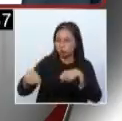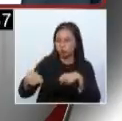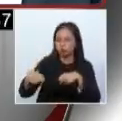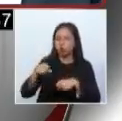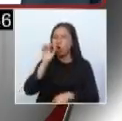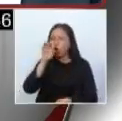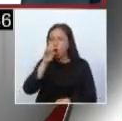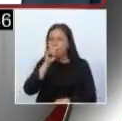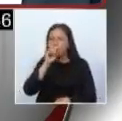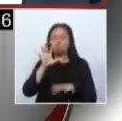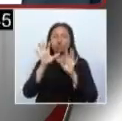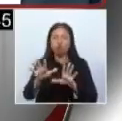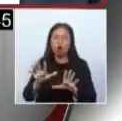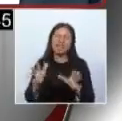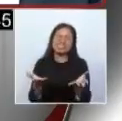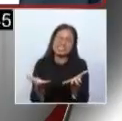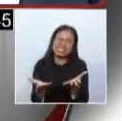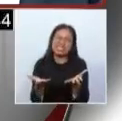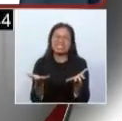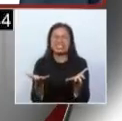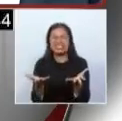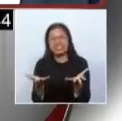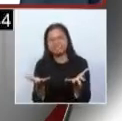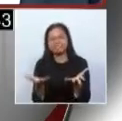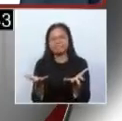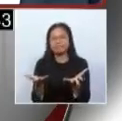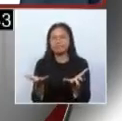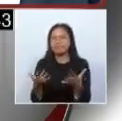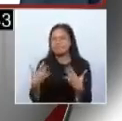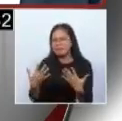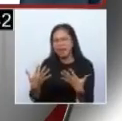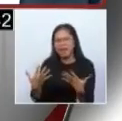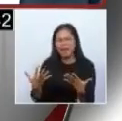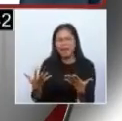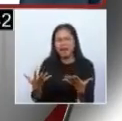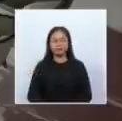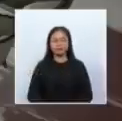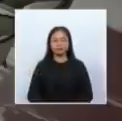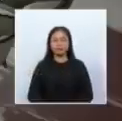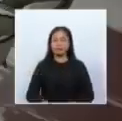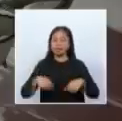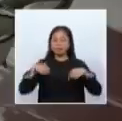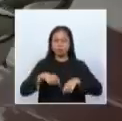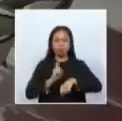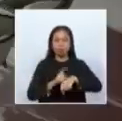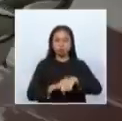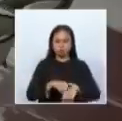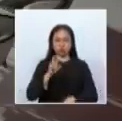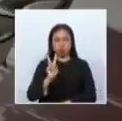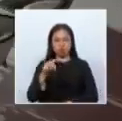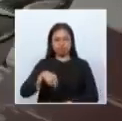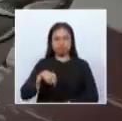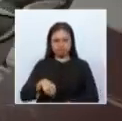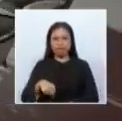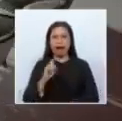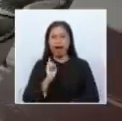sebagai capres yang berani untuk menggoreng, memasak kalau bahasa ininya, let him